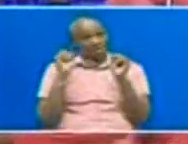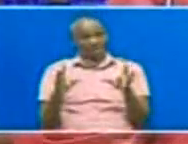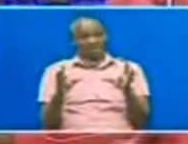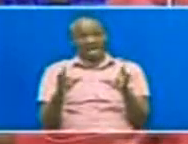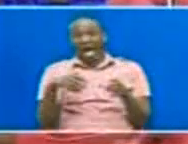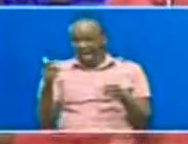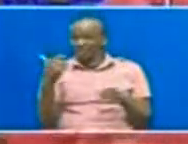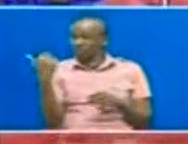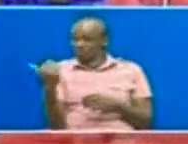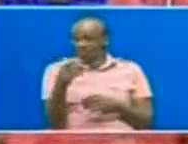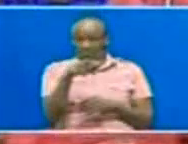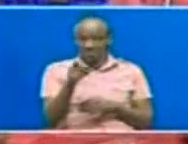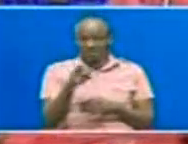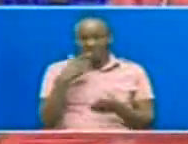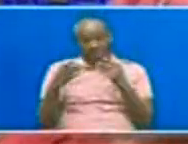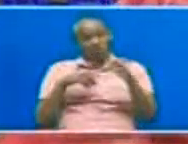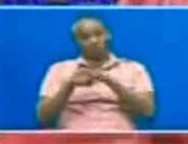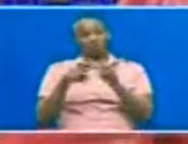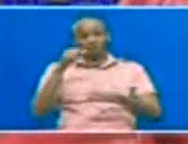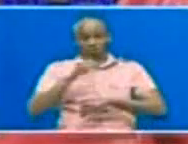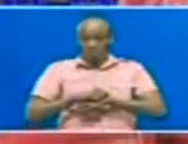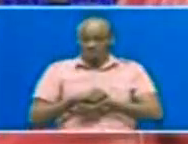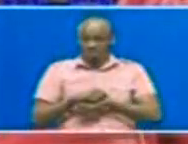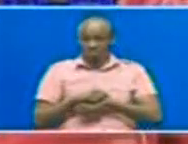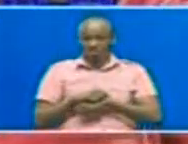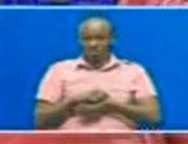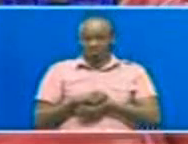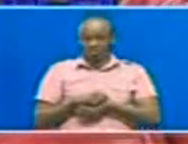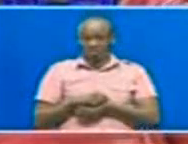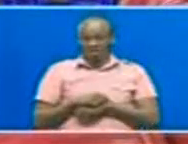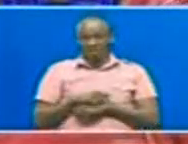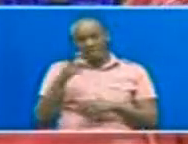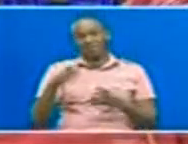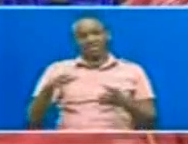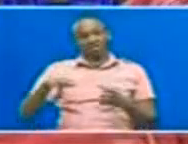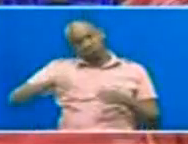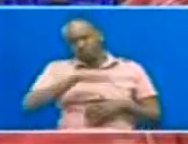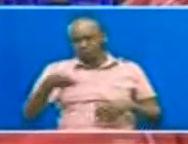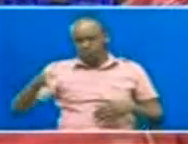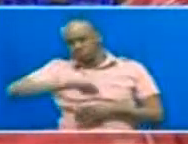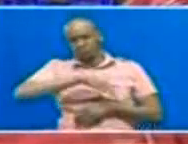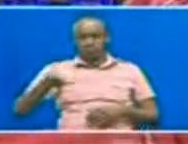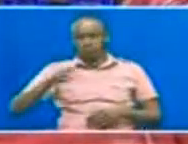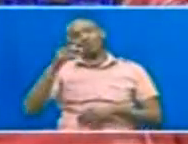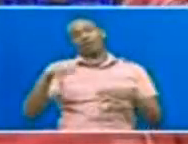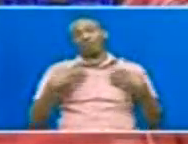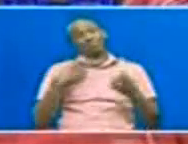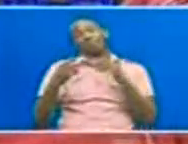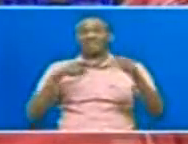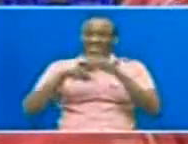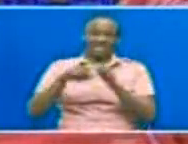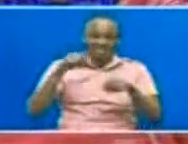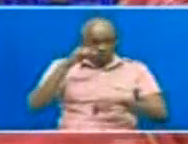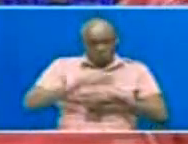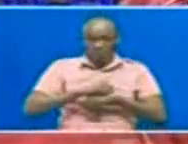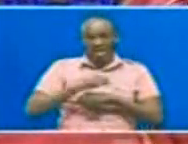Kuna vijana wengi ambaye hawajaenda shule. But this mguu yake yeah. inacheza mpira mpaka unafurahi. Mpaka unafurahi. Mpaka